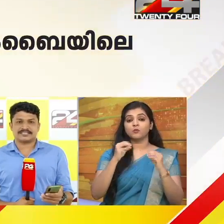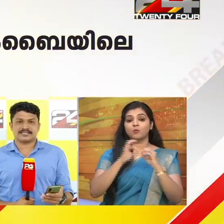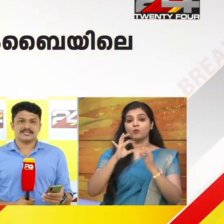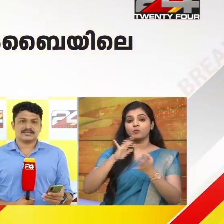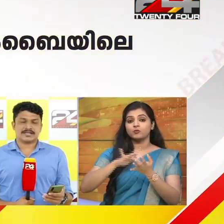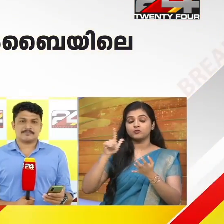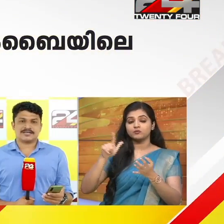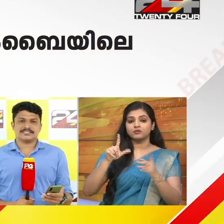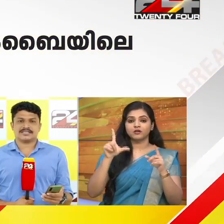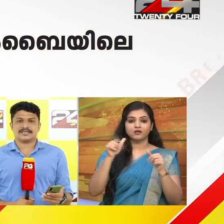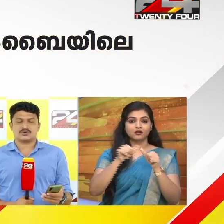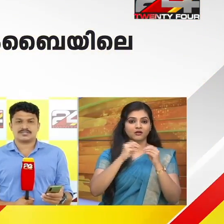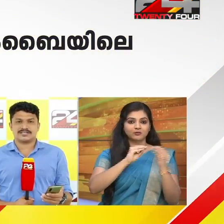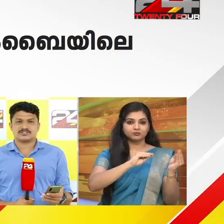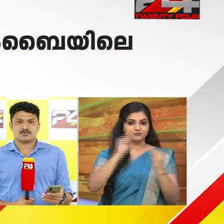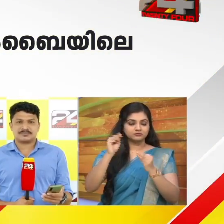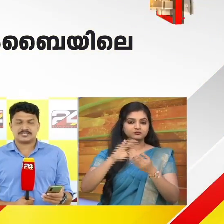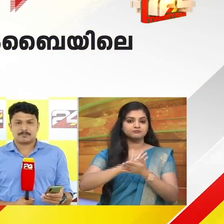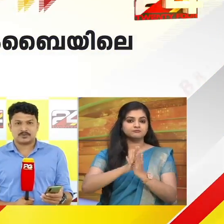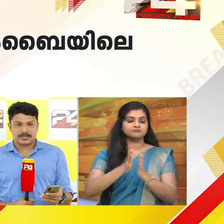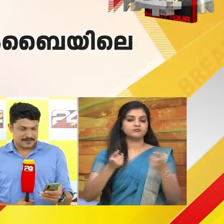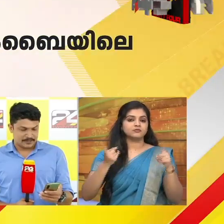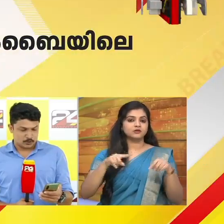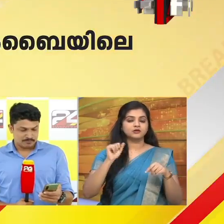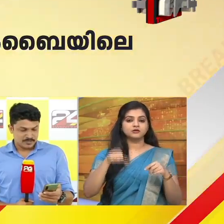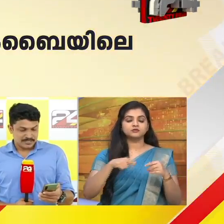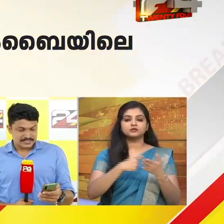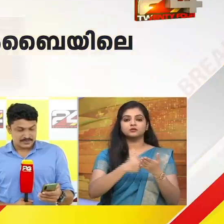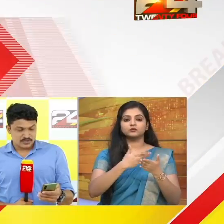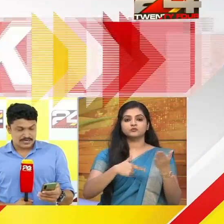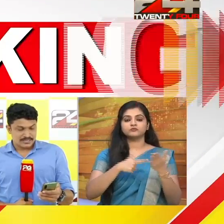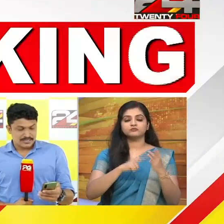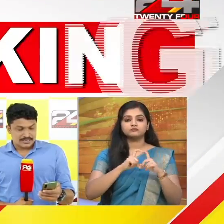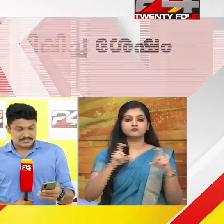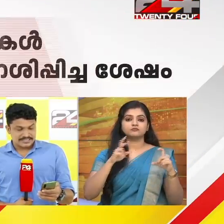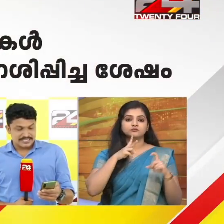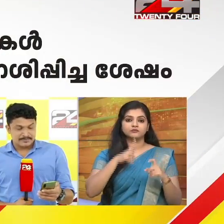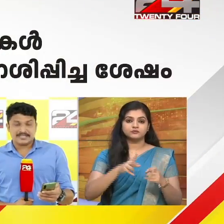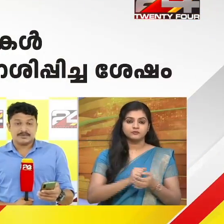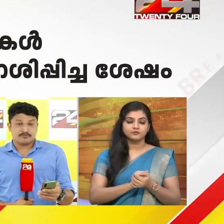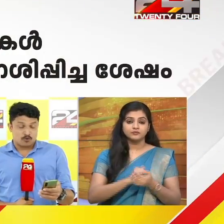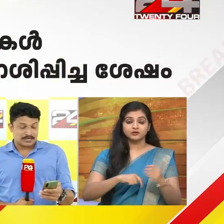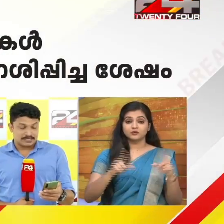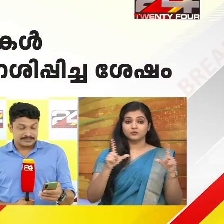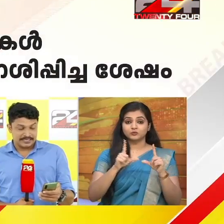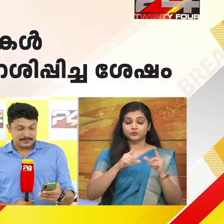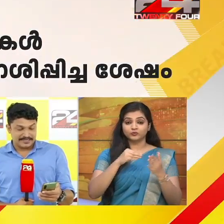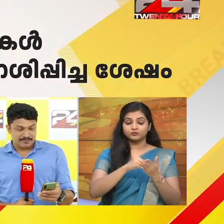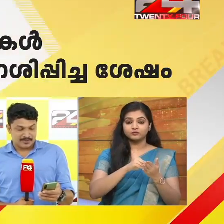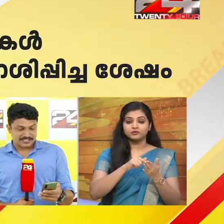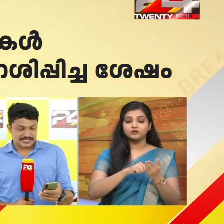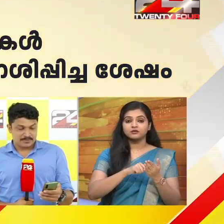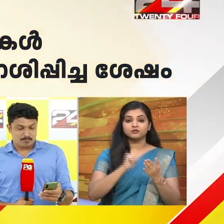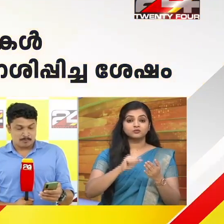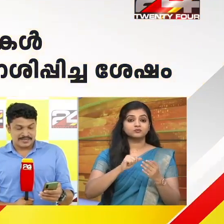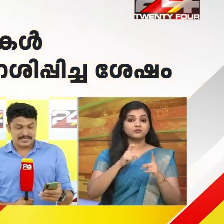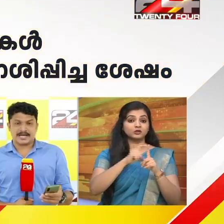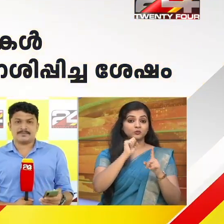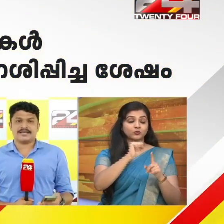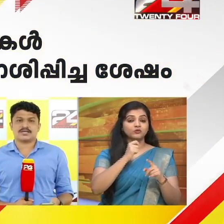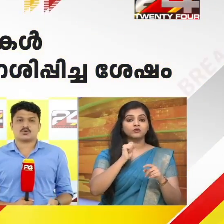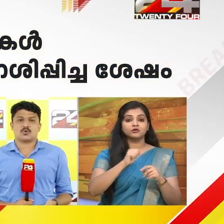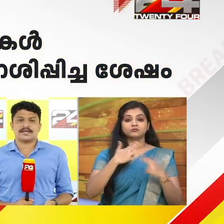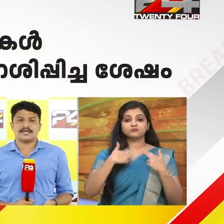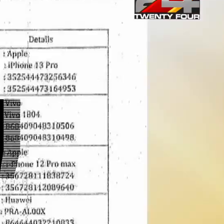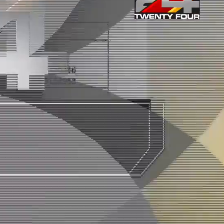എന്ന് ക്രൈംബ്രാഞ്ച് ഹൈക്കോടതിയിൽ സമർപ്പിച്ച റിപ്പോർട്ടിൽ പറയുന്നു. തെളിവുകൾ ദിലീപ്, ഈ ഫോണുകൾ ദിലീപിന്റെ അഭിഭാഷകൻ മുംബൈയിലെ